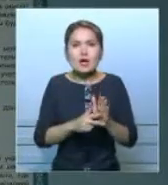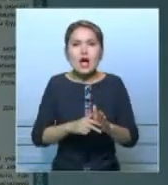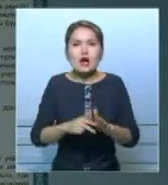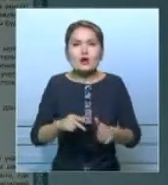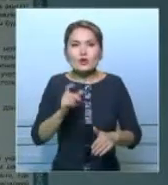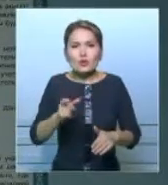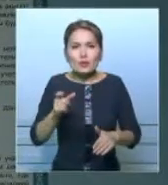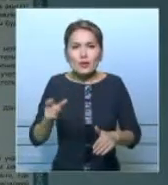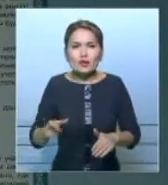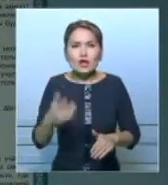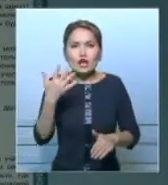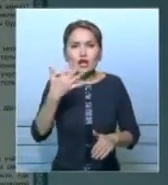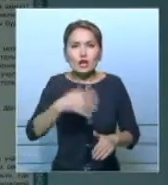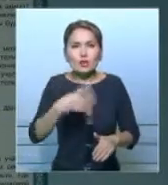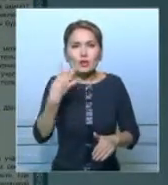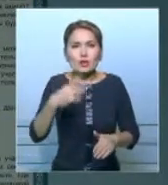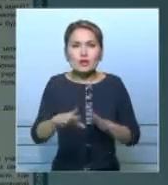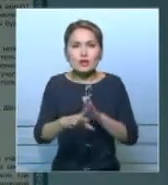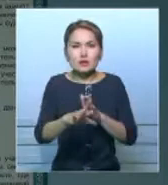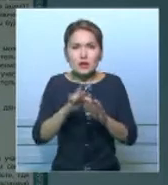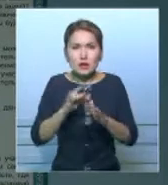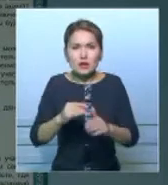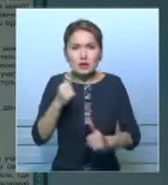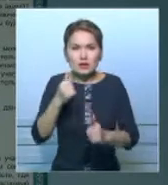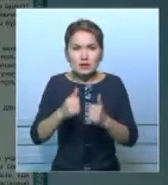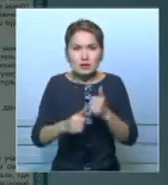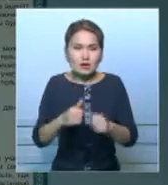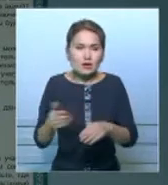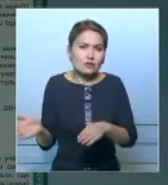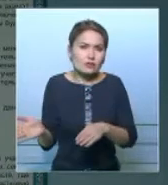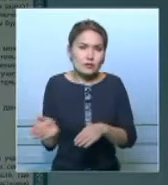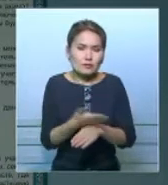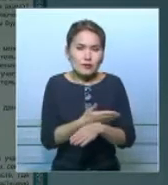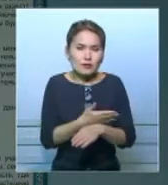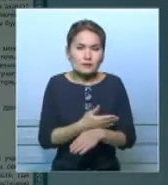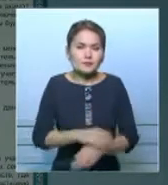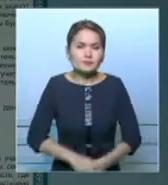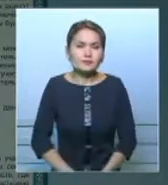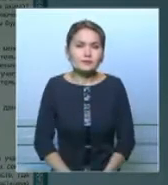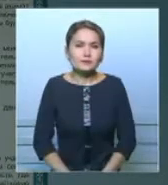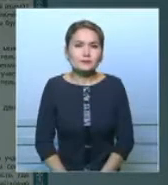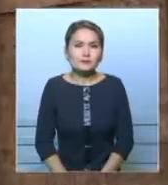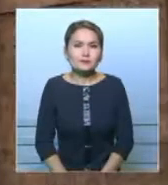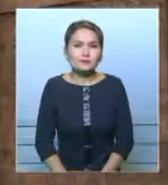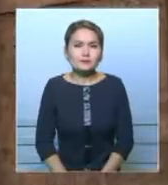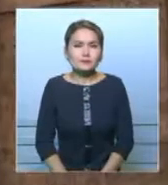168 үміткердің 54-і сайлау додасынан шығарылған.